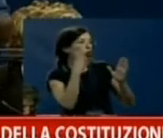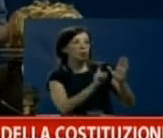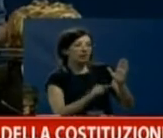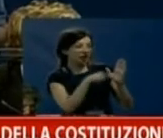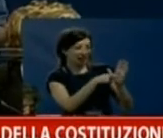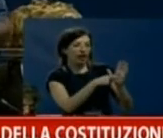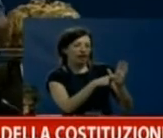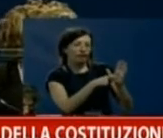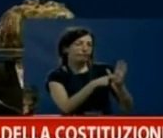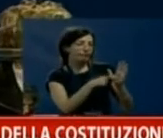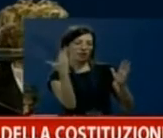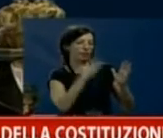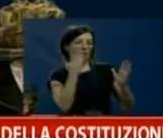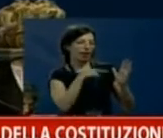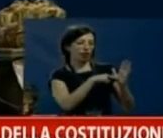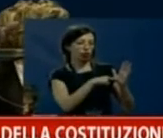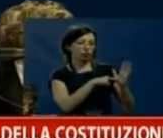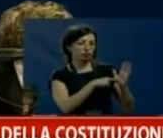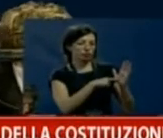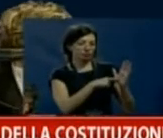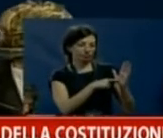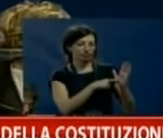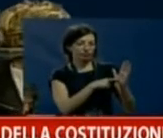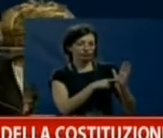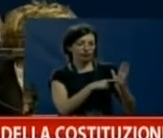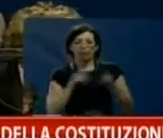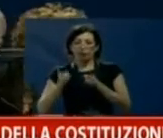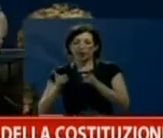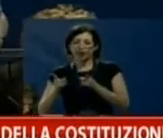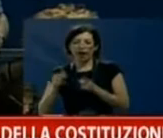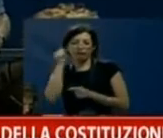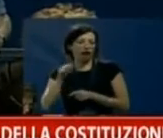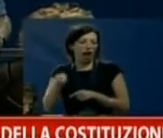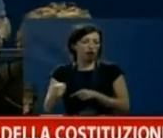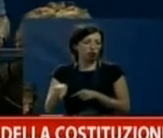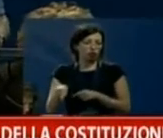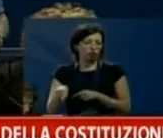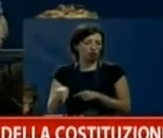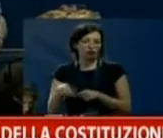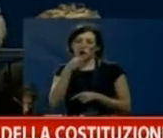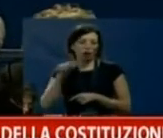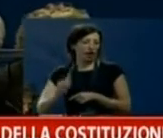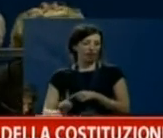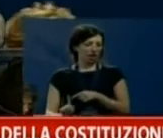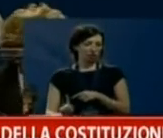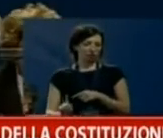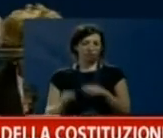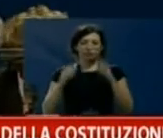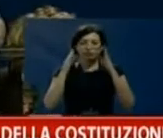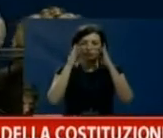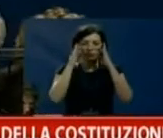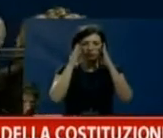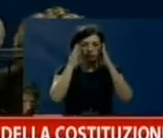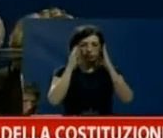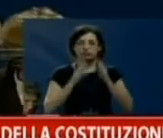elitario e oligarchico che impedisce di prendere decisioni. Ma dov'è la politica in questo momento, quando nello